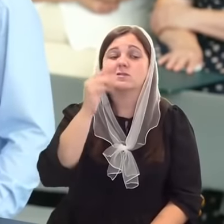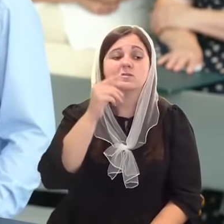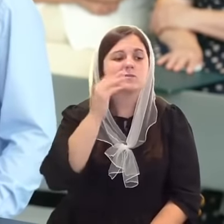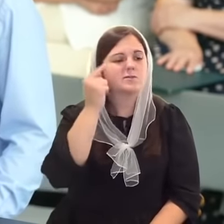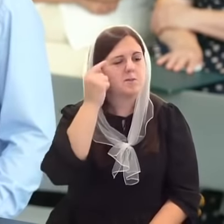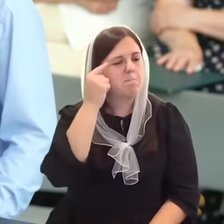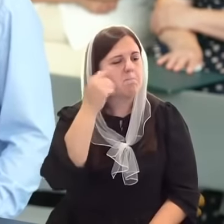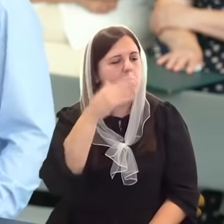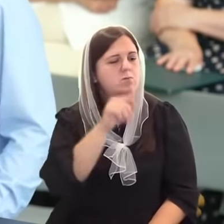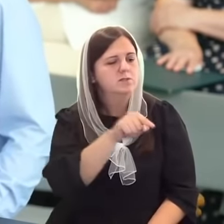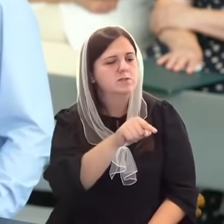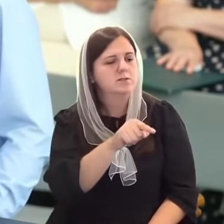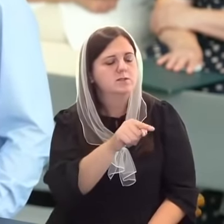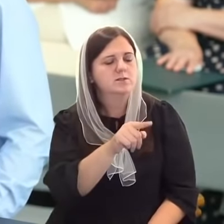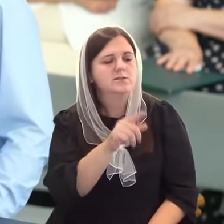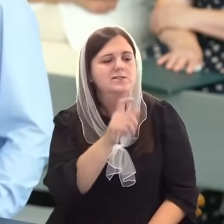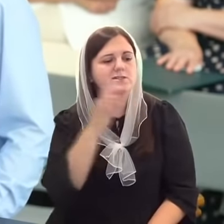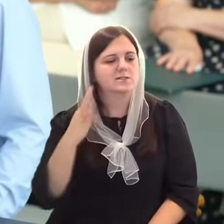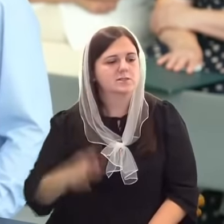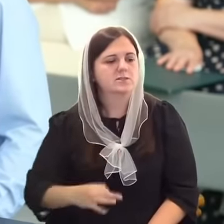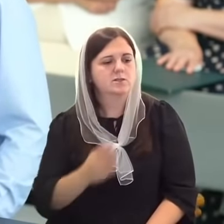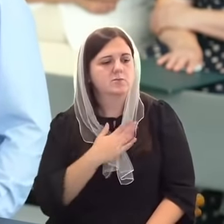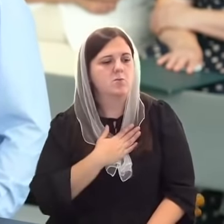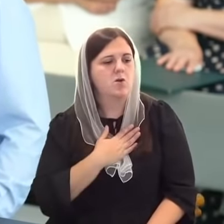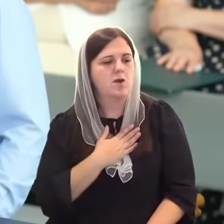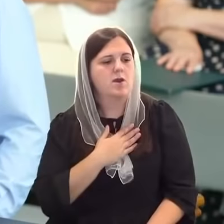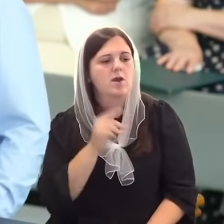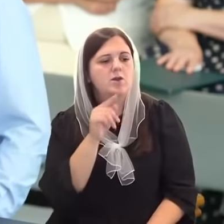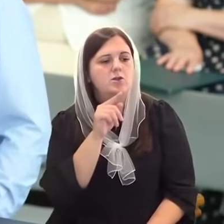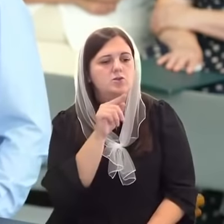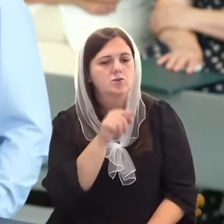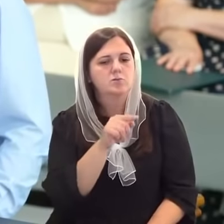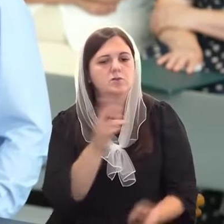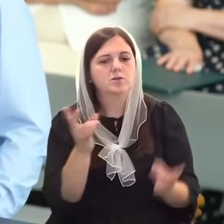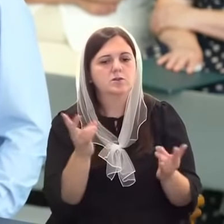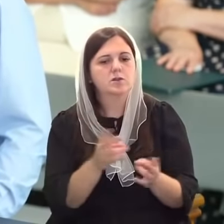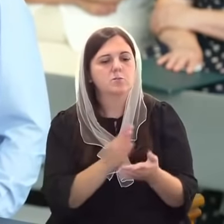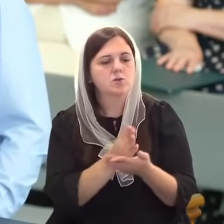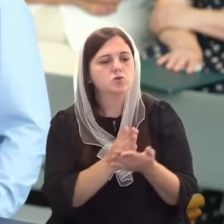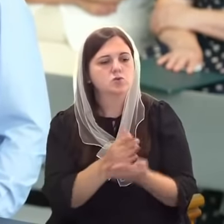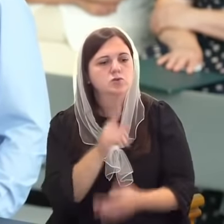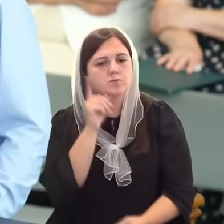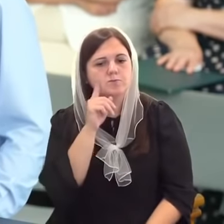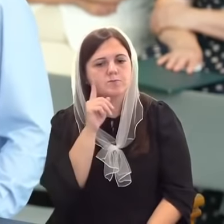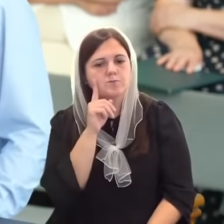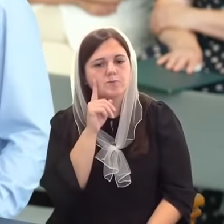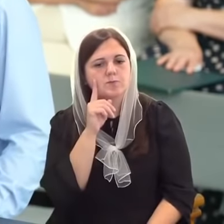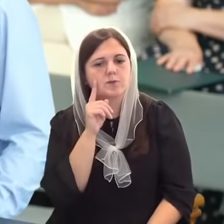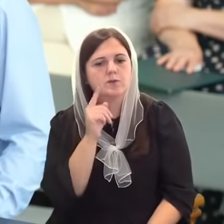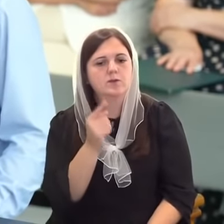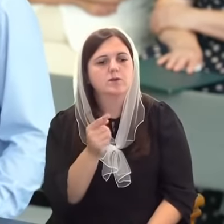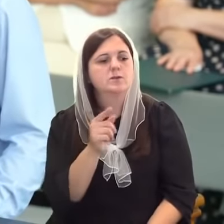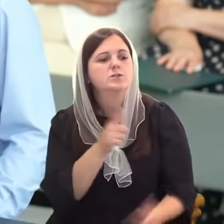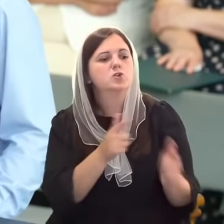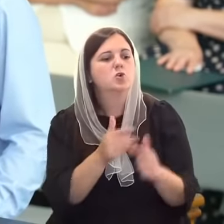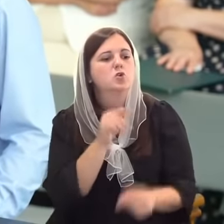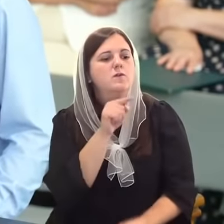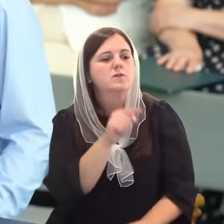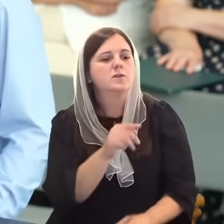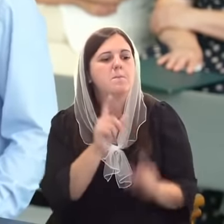не только молиться за молодежь, готов ли ты служить молодежи? Готов ли ты проповедовать